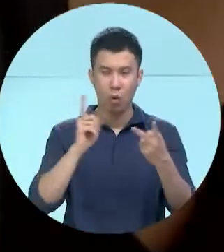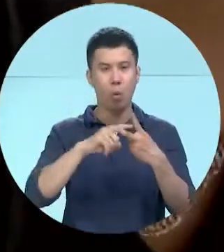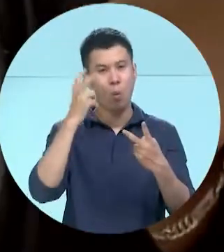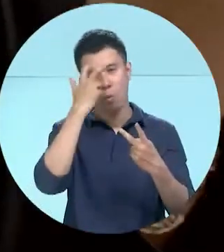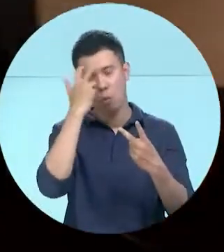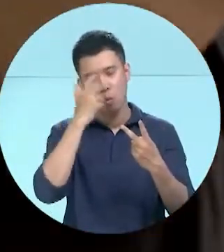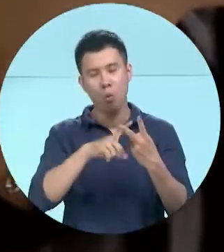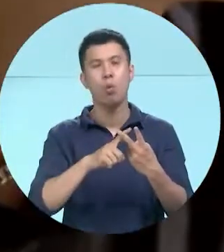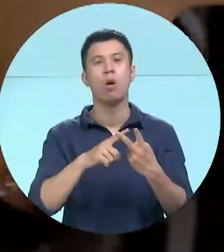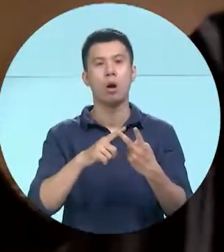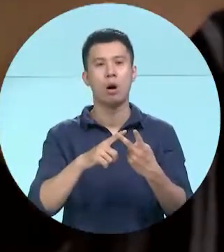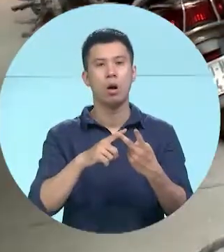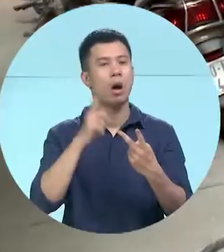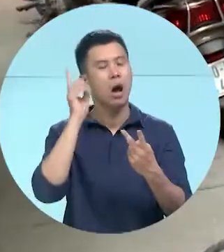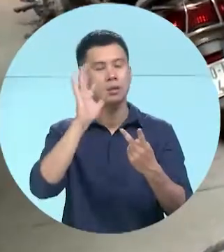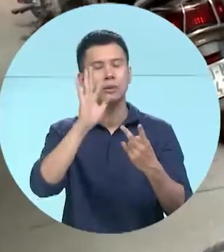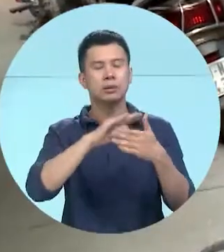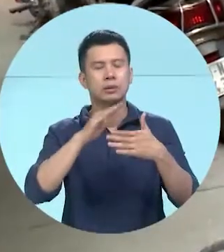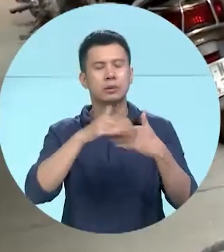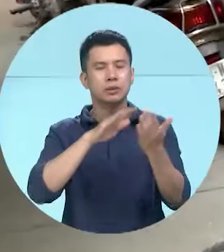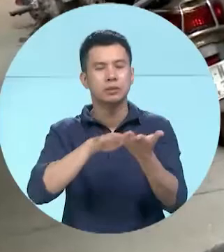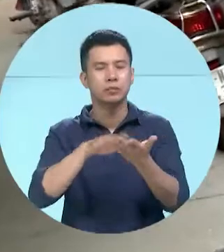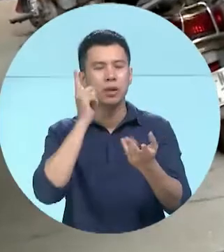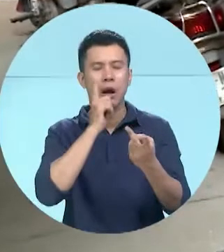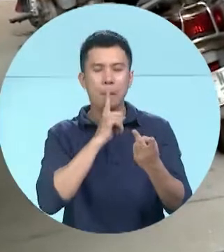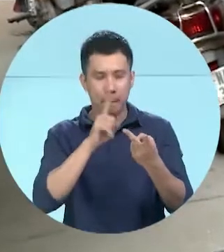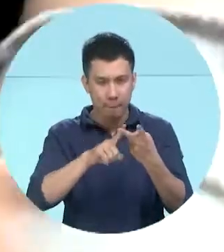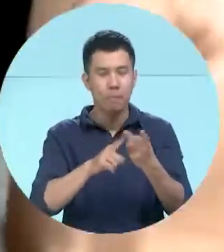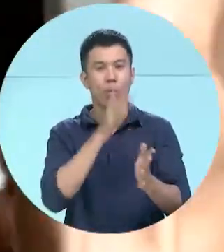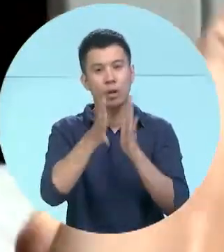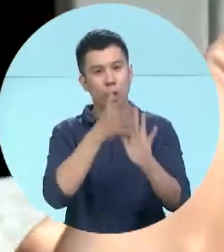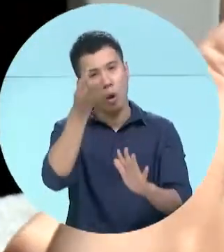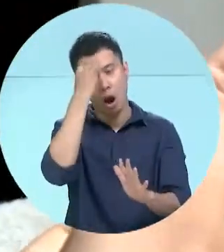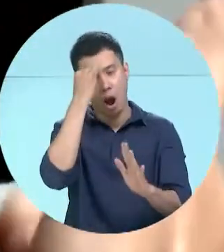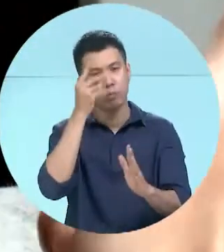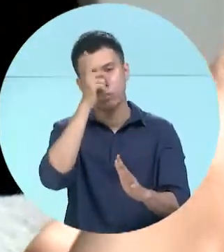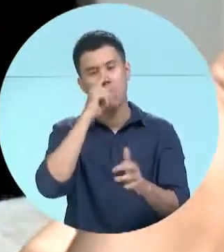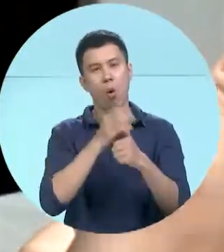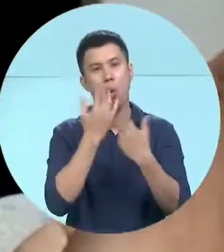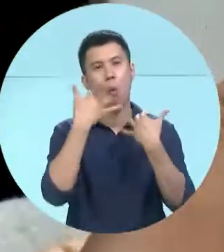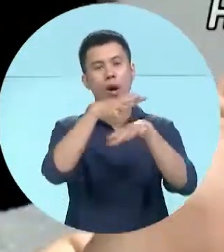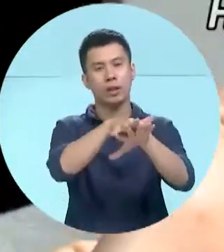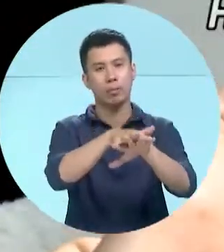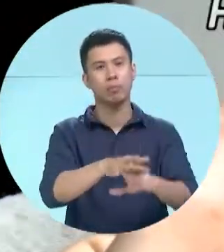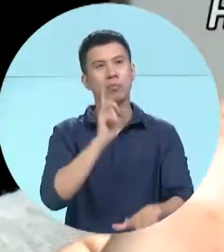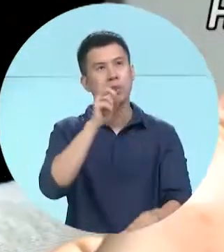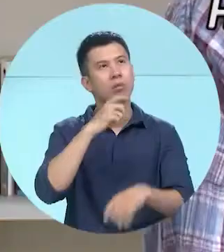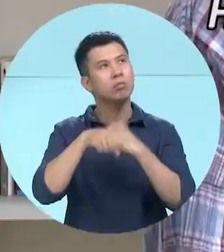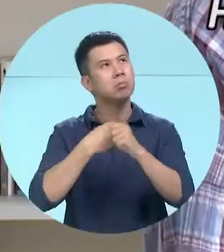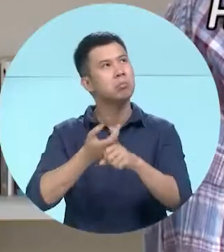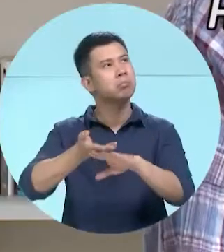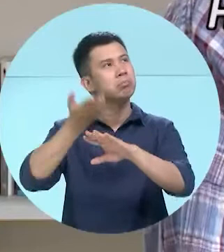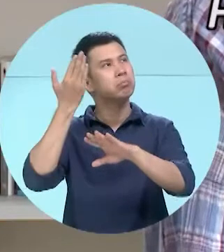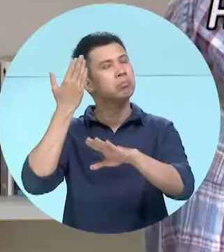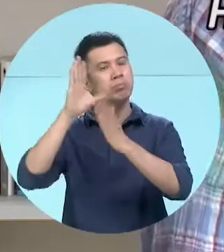đó thì chủ yếu hỗ trợ bạn ấy học ngôn ngữ ký hiệu tại trường để có thể có cơ hội được hòa nhập với tất cả các bạn. Tuy nhiên khoảng mấy năm